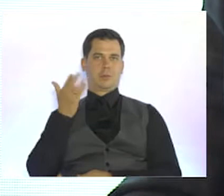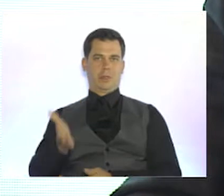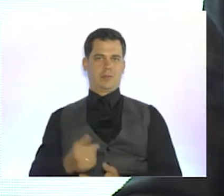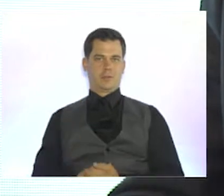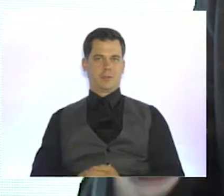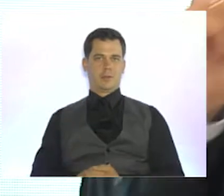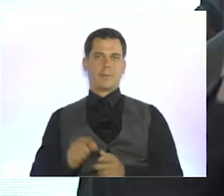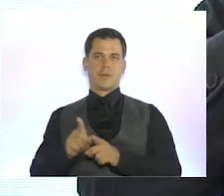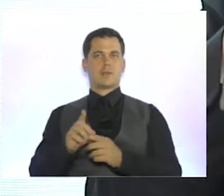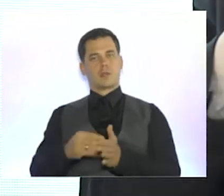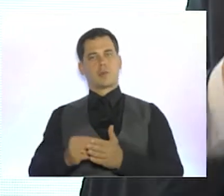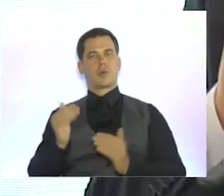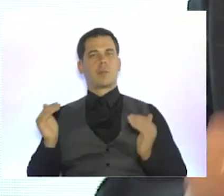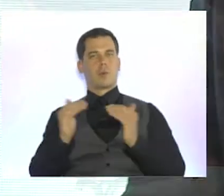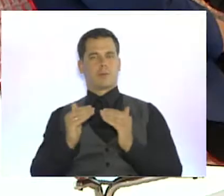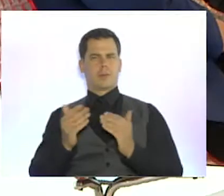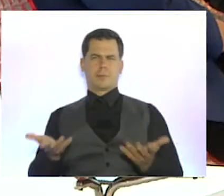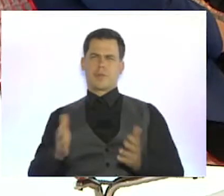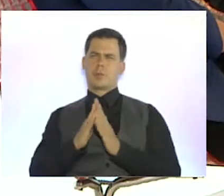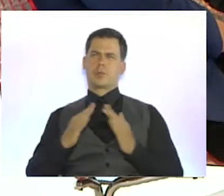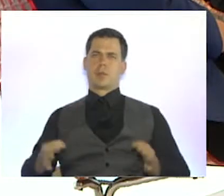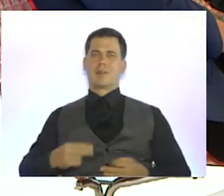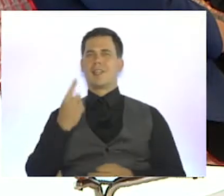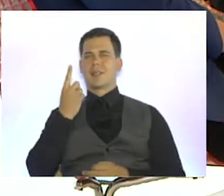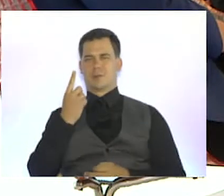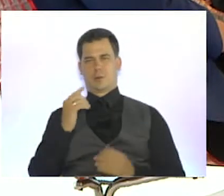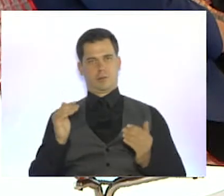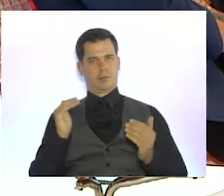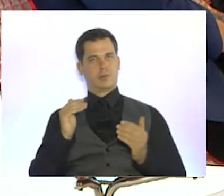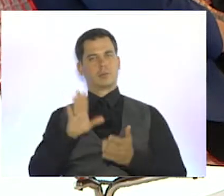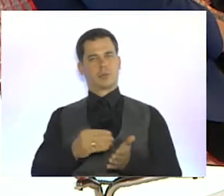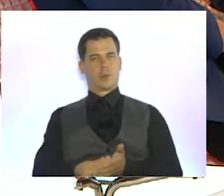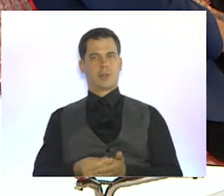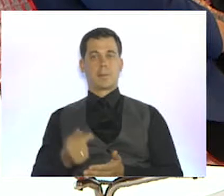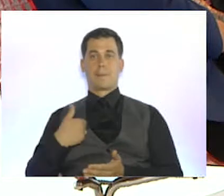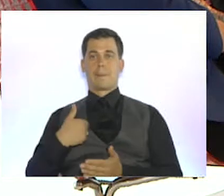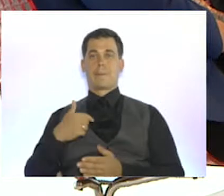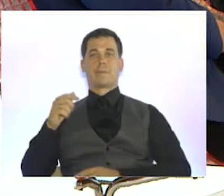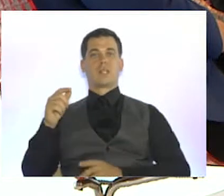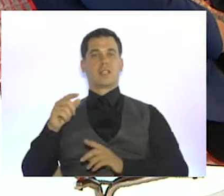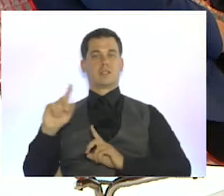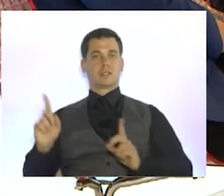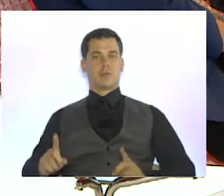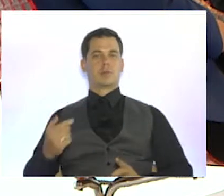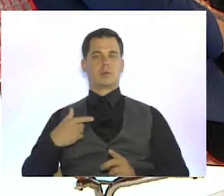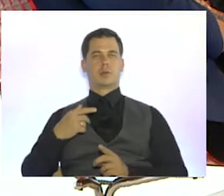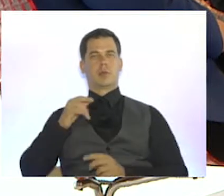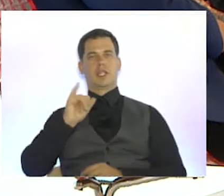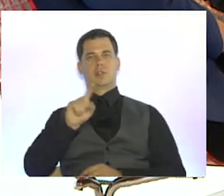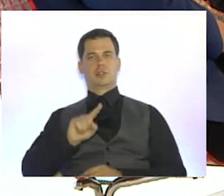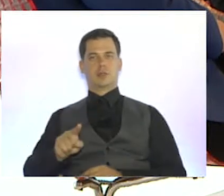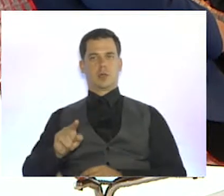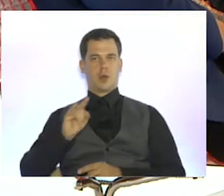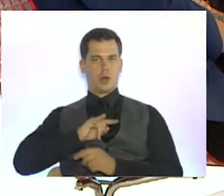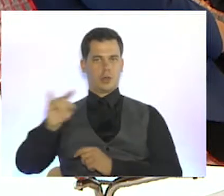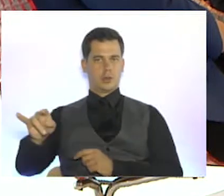chociażby porównamy, proszę Państwa, jedno porównanie. Ja akurat z zawodu jestem inżynierem elektrykiem. Jak rozpoczynałem